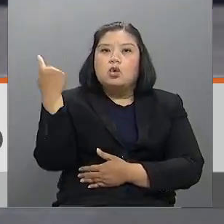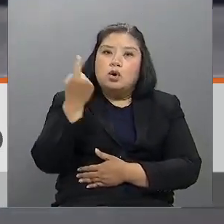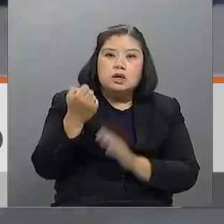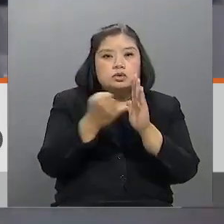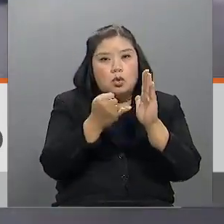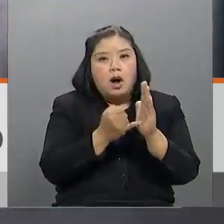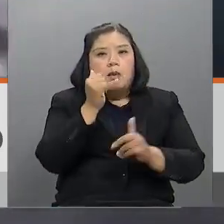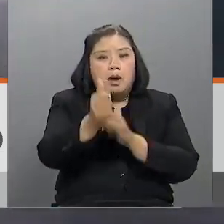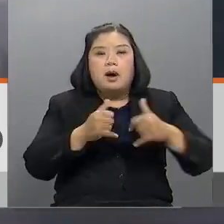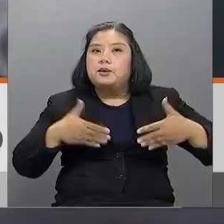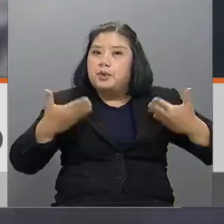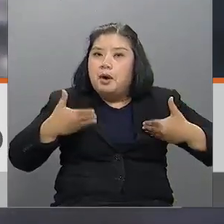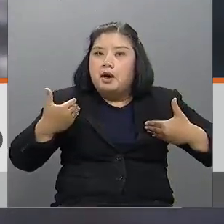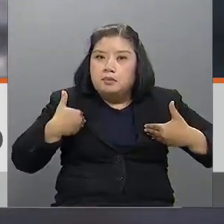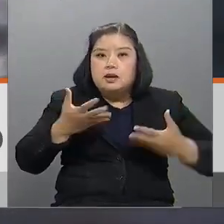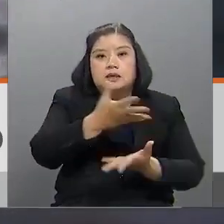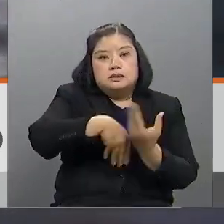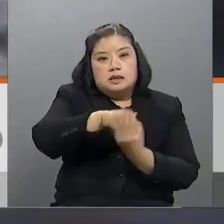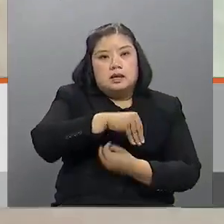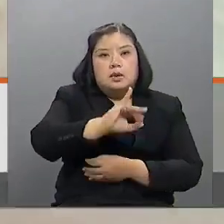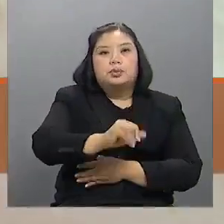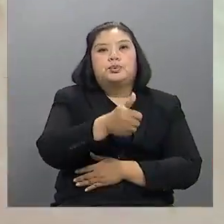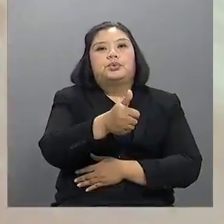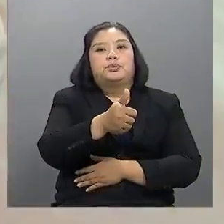ฟูเพื่อเศรษฐกิจของประเทศค่ะอ่ะ